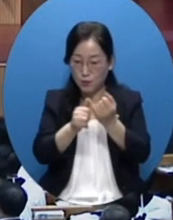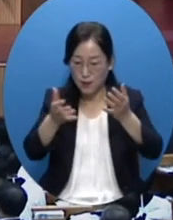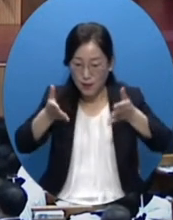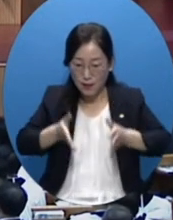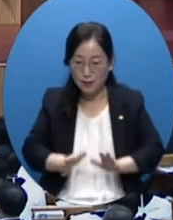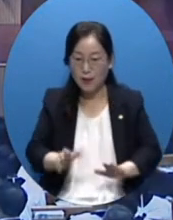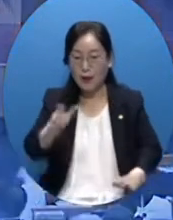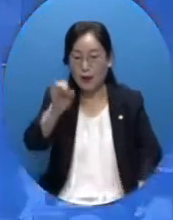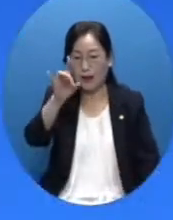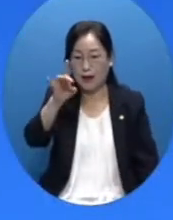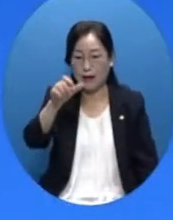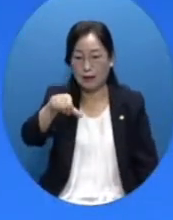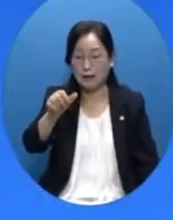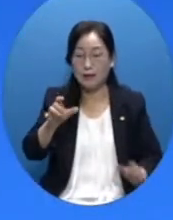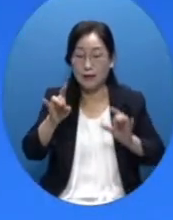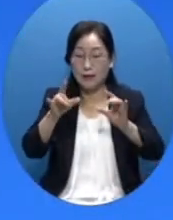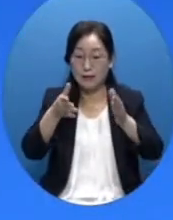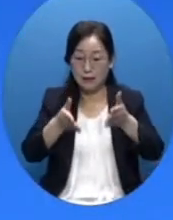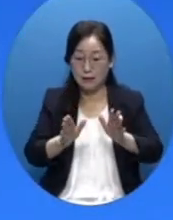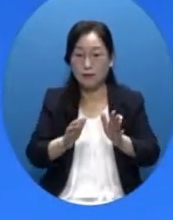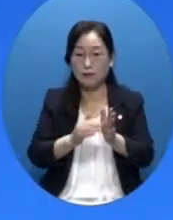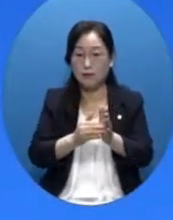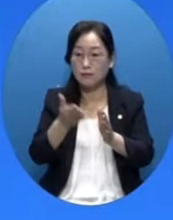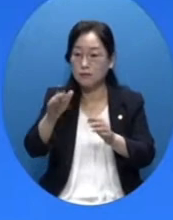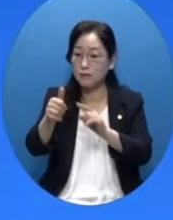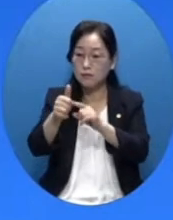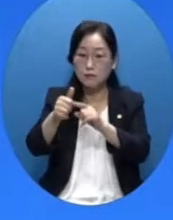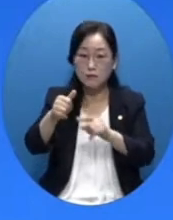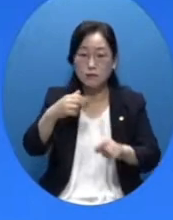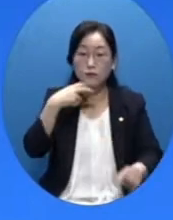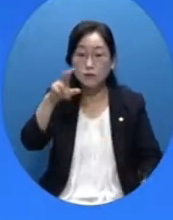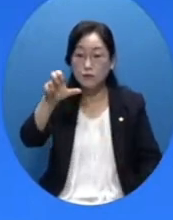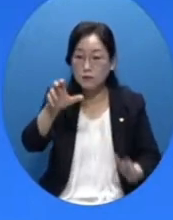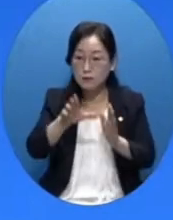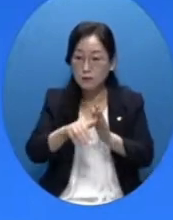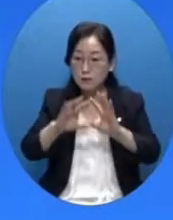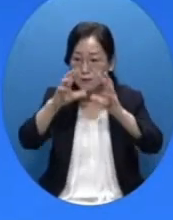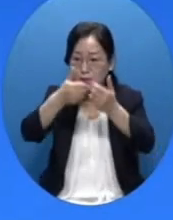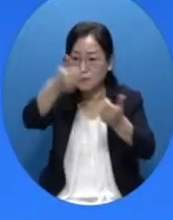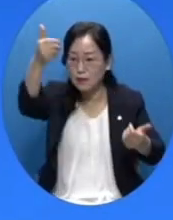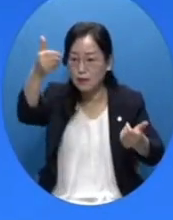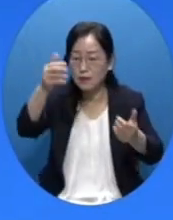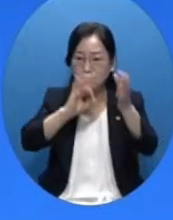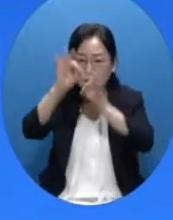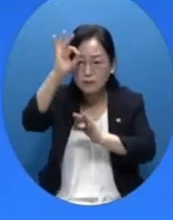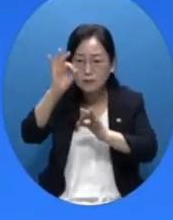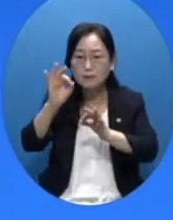또 25살 때 사고로 세상을 떠납니다